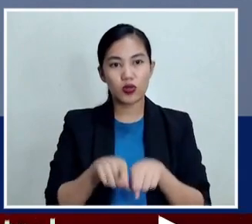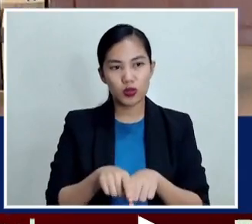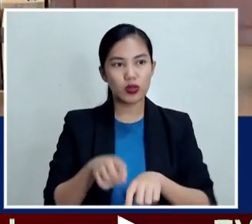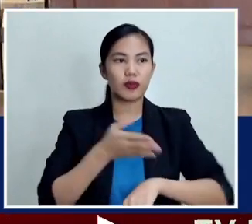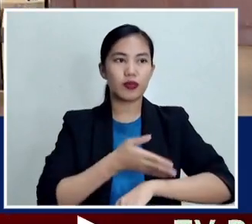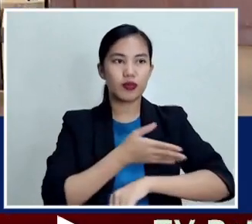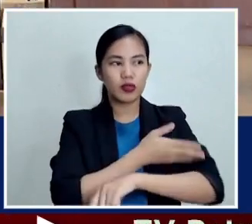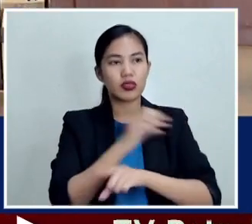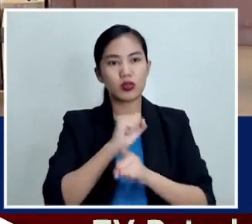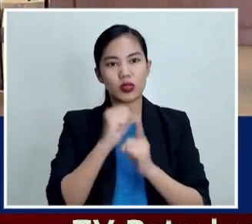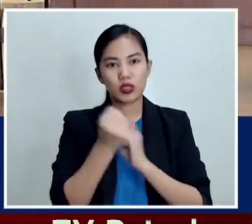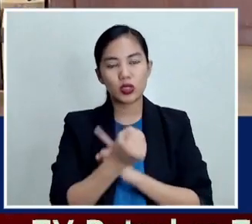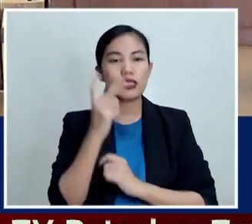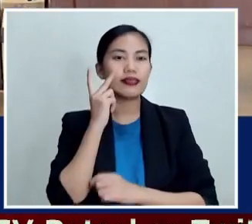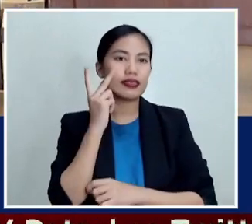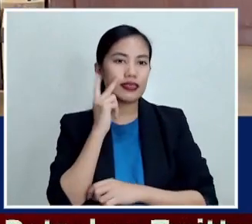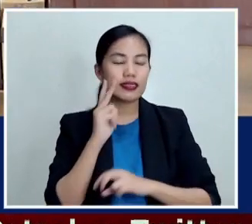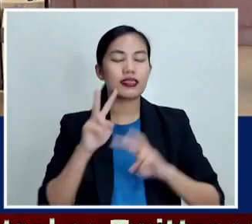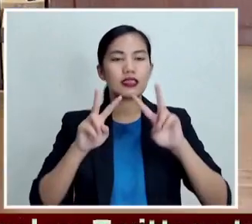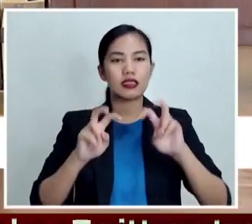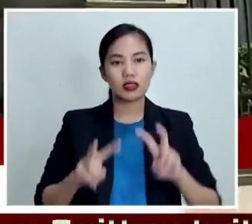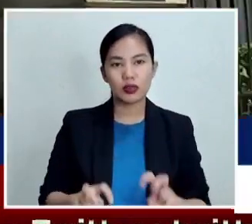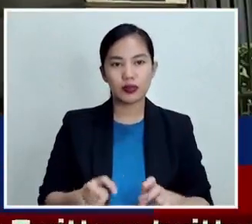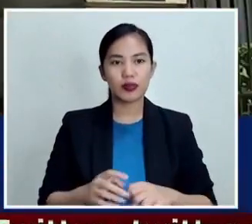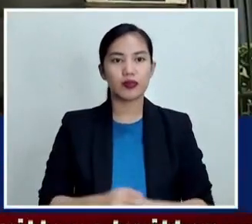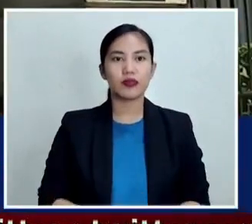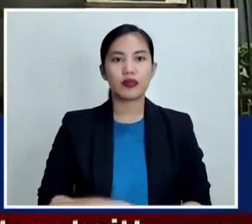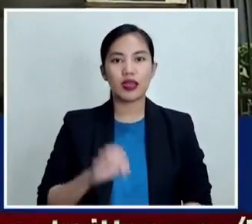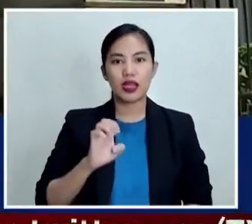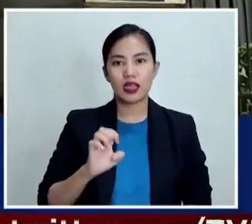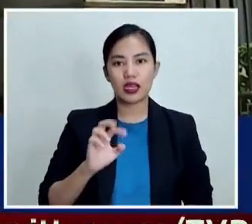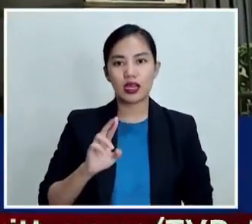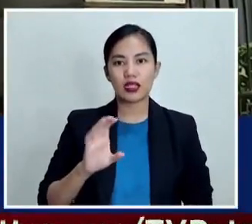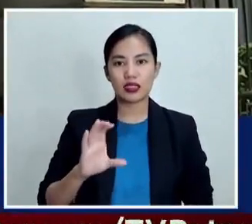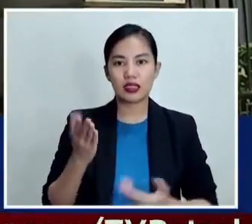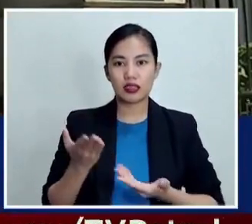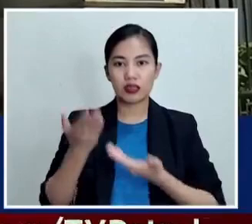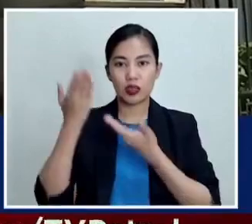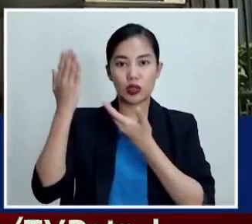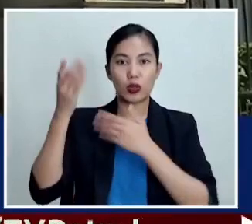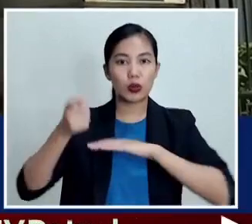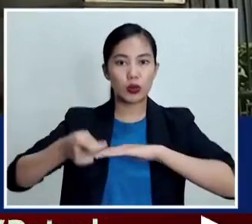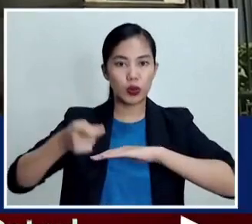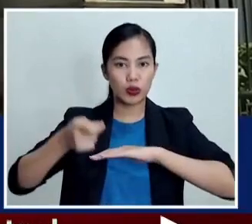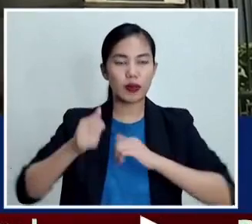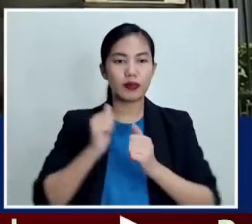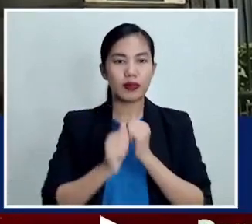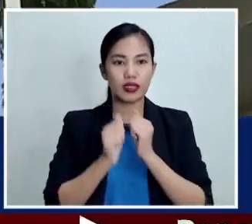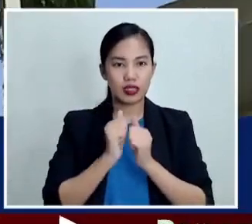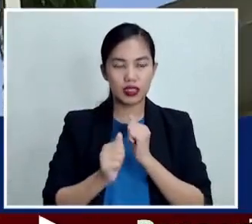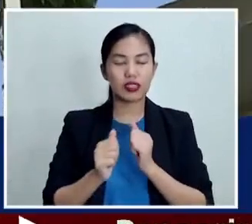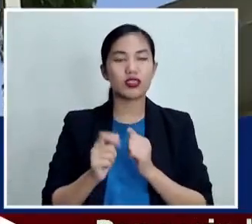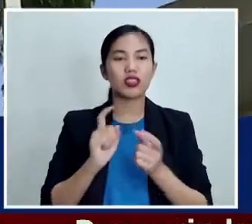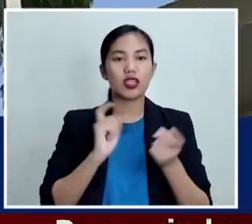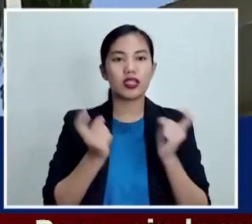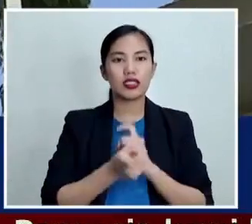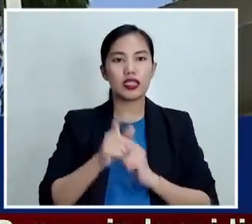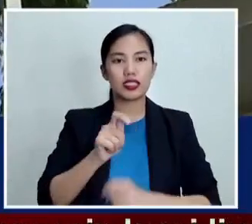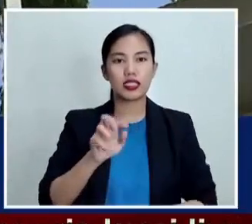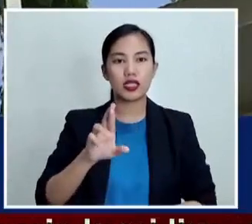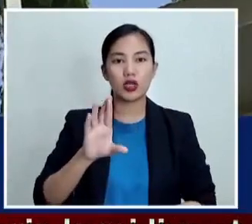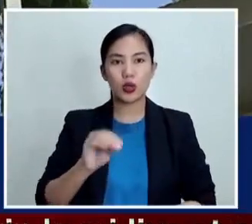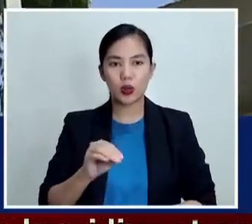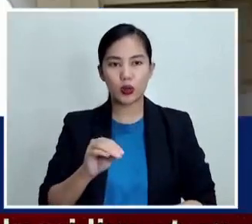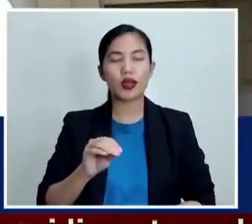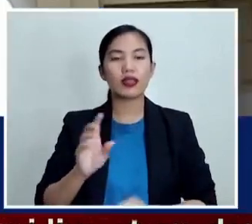days. Naghain naman ang Muson, ang ERC sa Court of Appeals, na pinababawi ang temporary restraining order na nag-o-autorisa